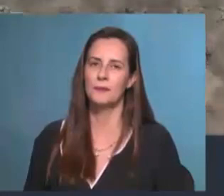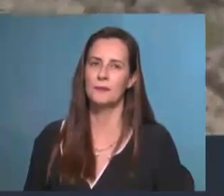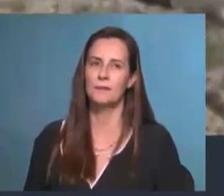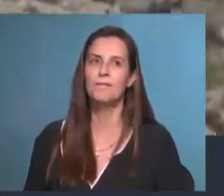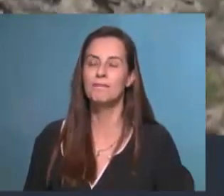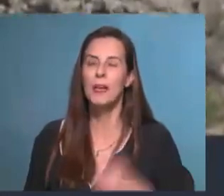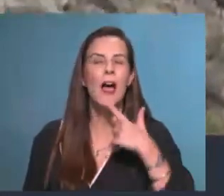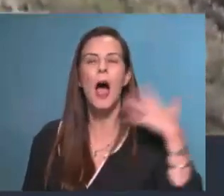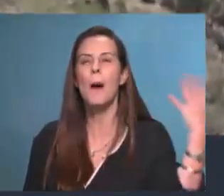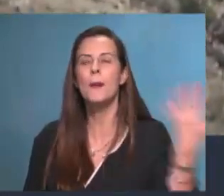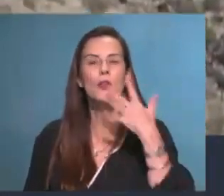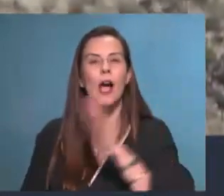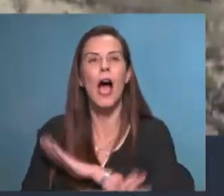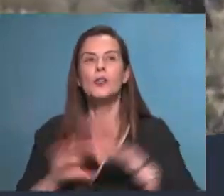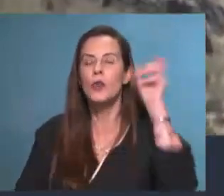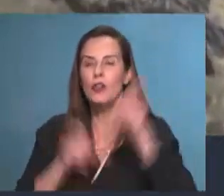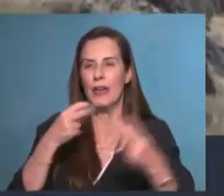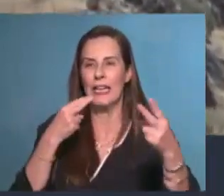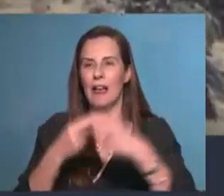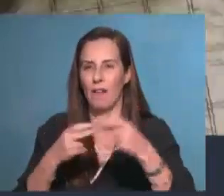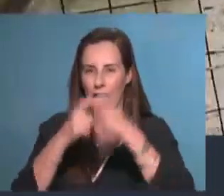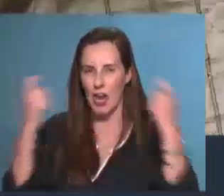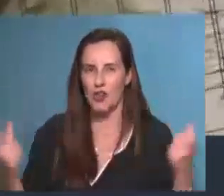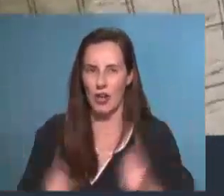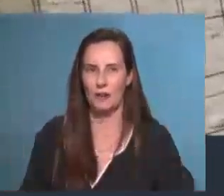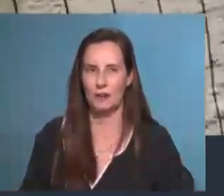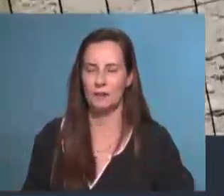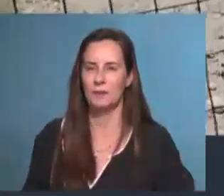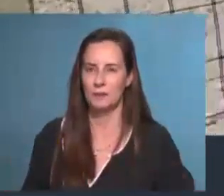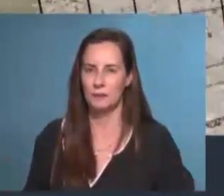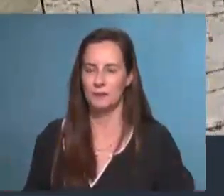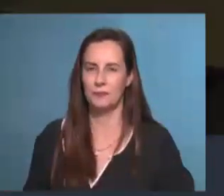במשך עשרות שנים נאסר על אזרחים להתקרב לכאן.